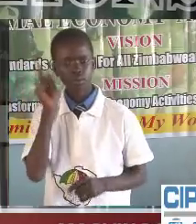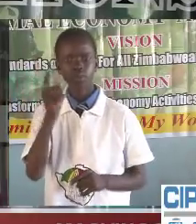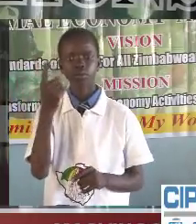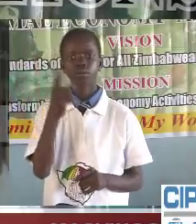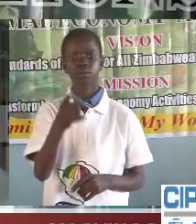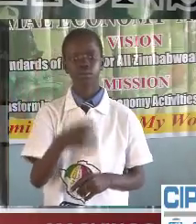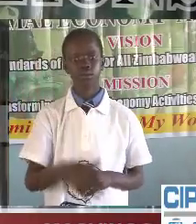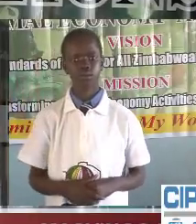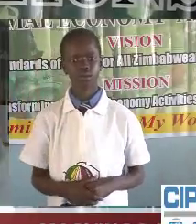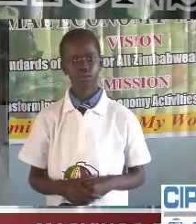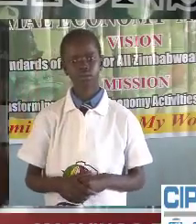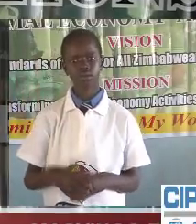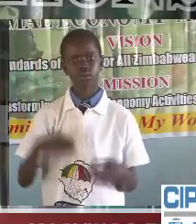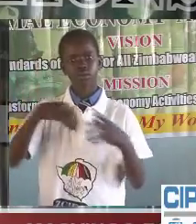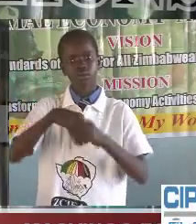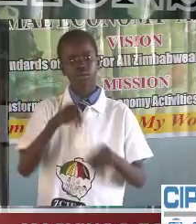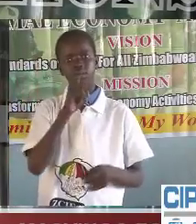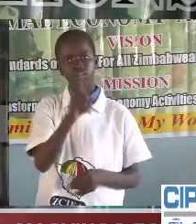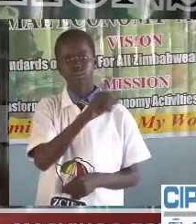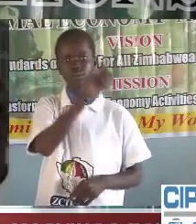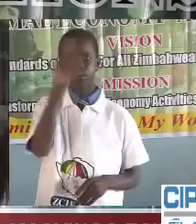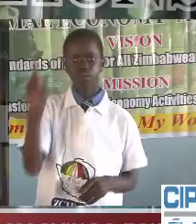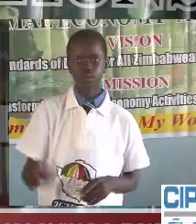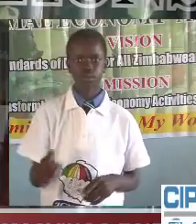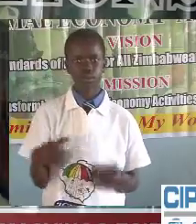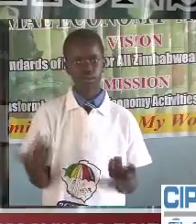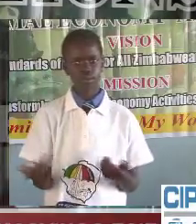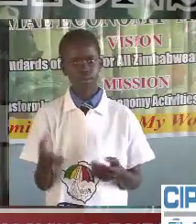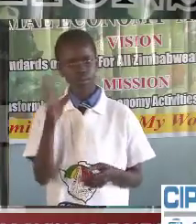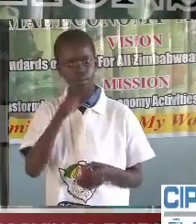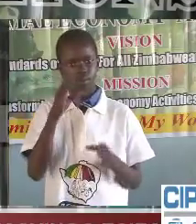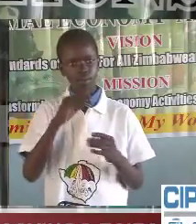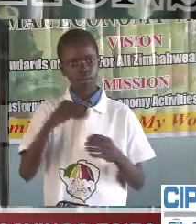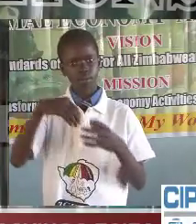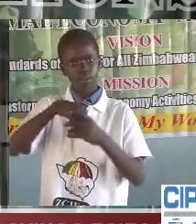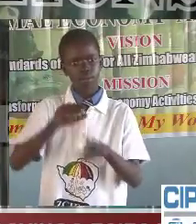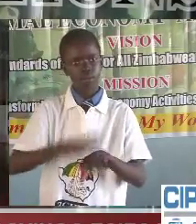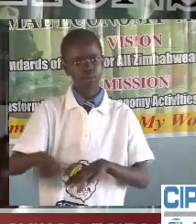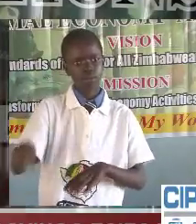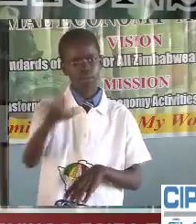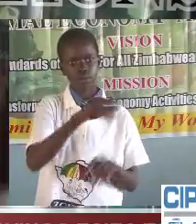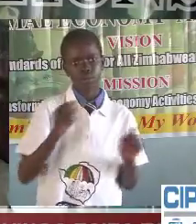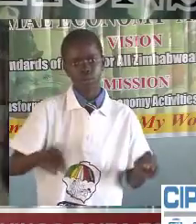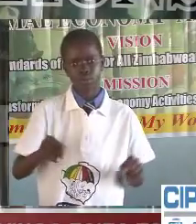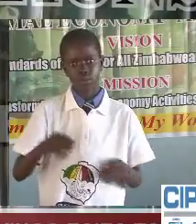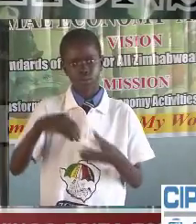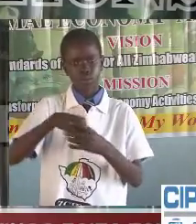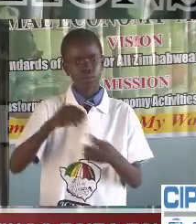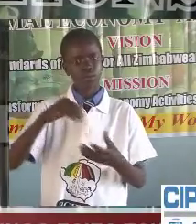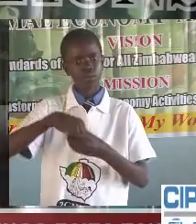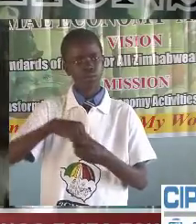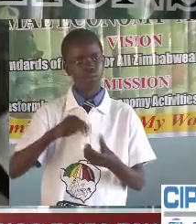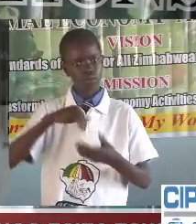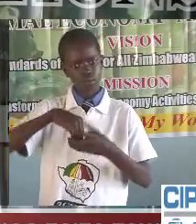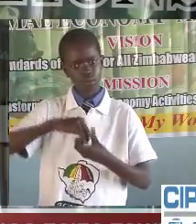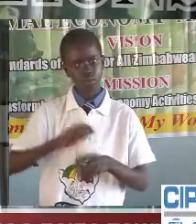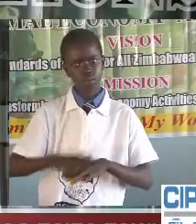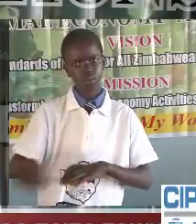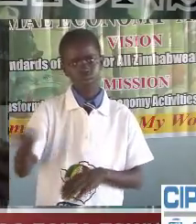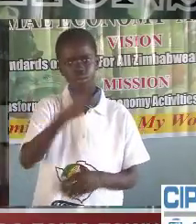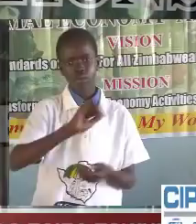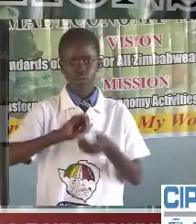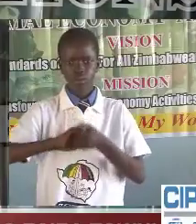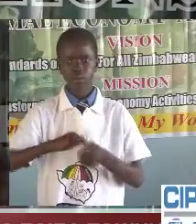edu. Vanhu vachibvunza, hativhunzani magrudge pano ndope ushamwari.